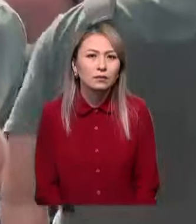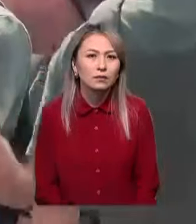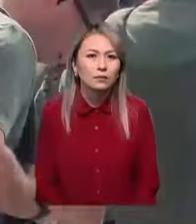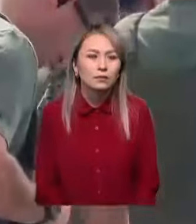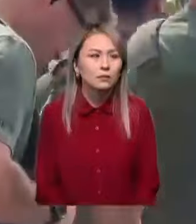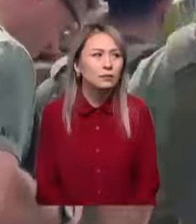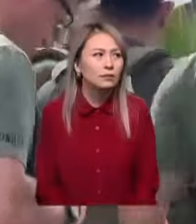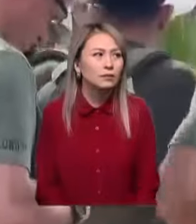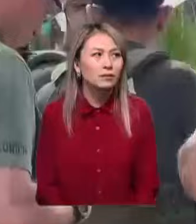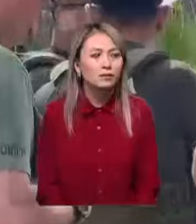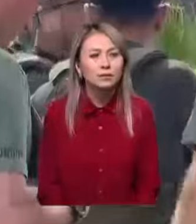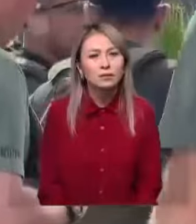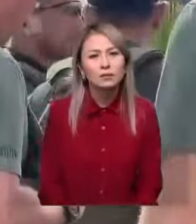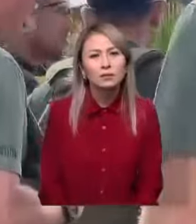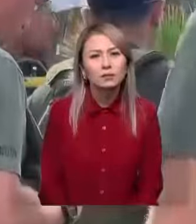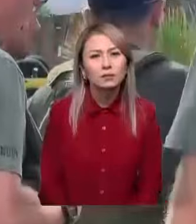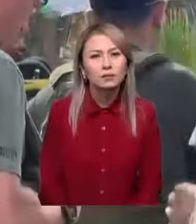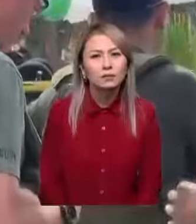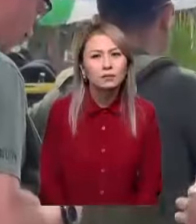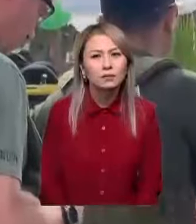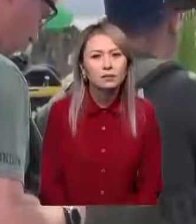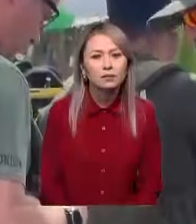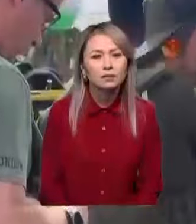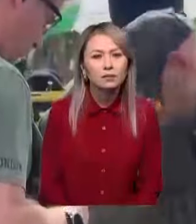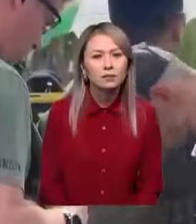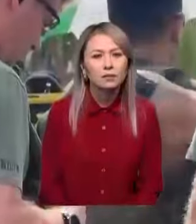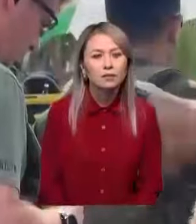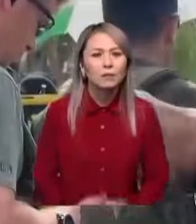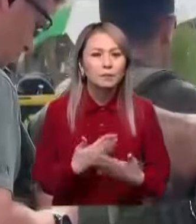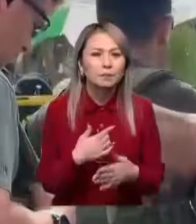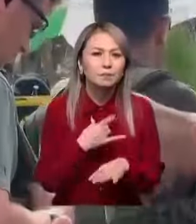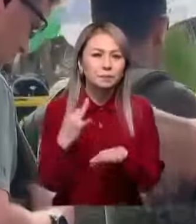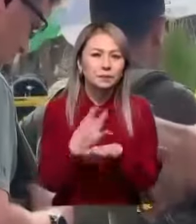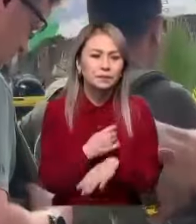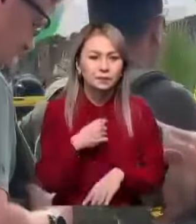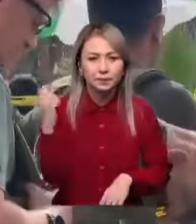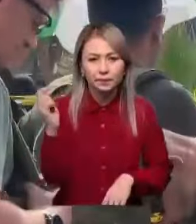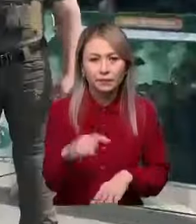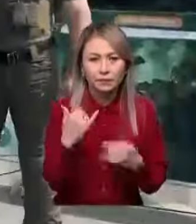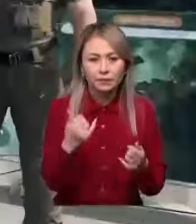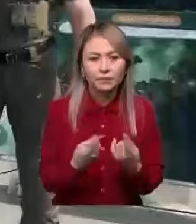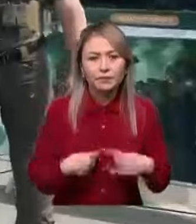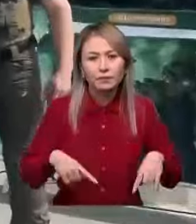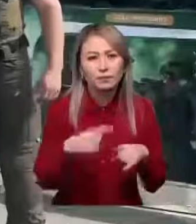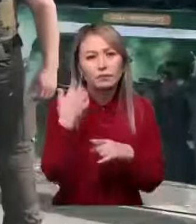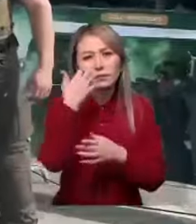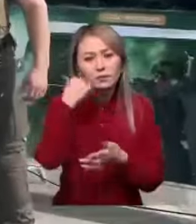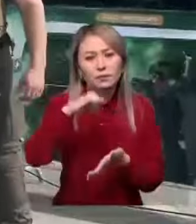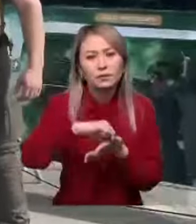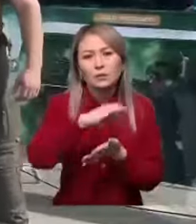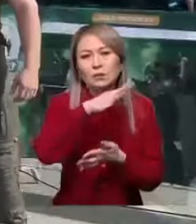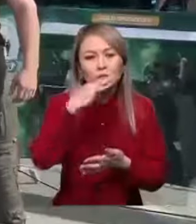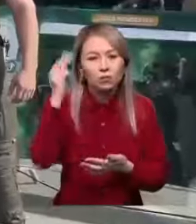We are here for the first time ever. We're very excited. Мұнда бірінші рет келіп отырмыз. Бұл шараға қатысу арқылы біз көп